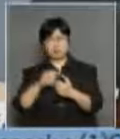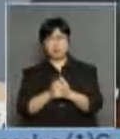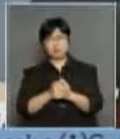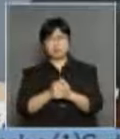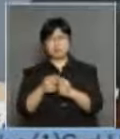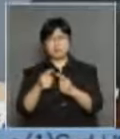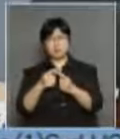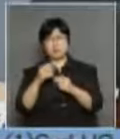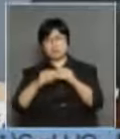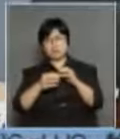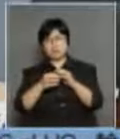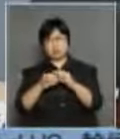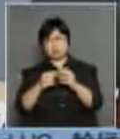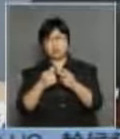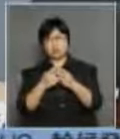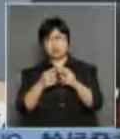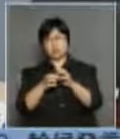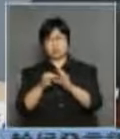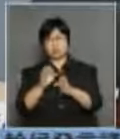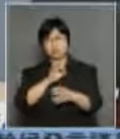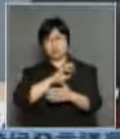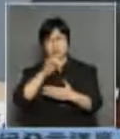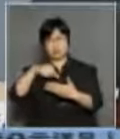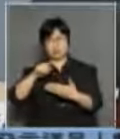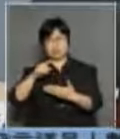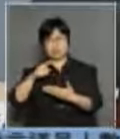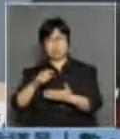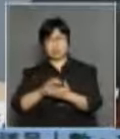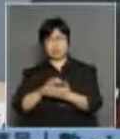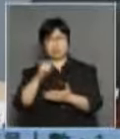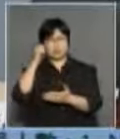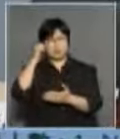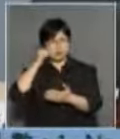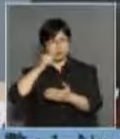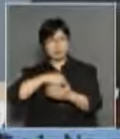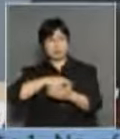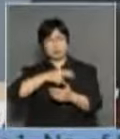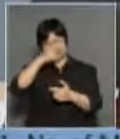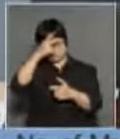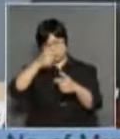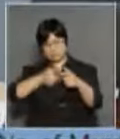建聯同埋工聯會都投票通過嘅，就係、是。掌薪津照舊，